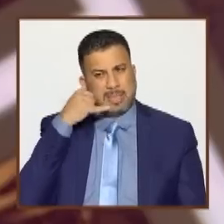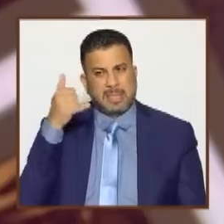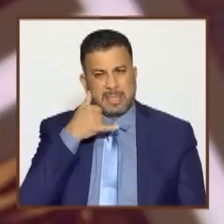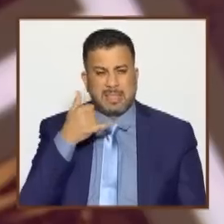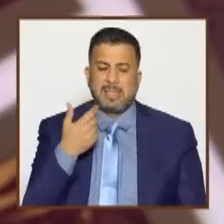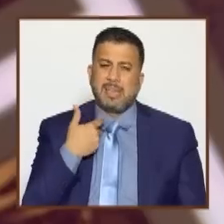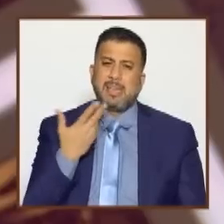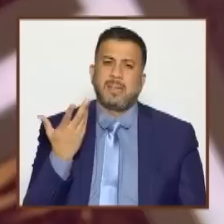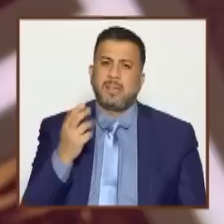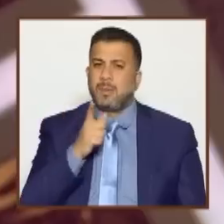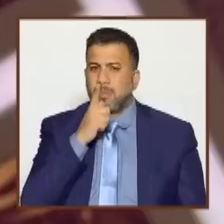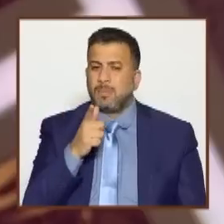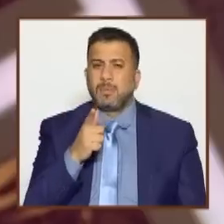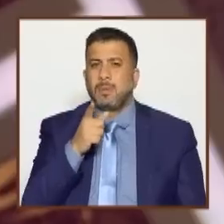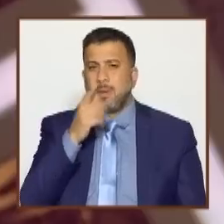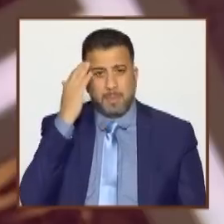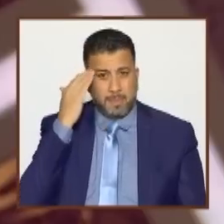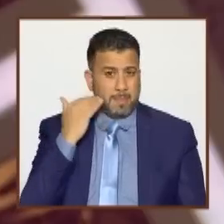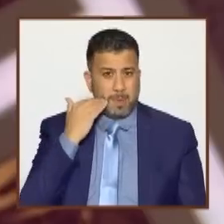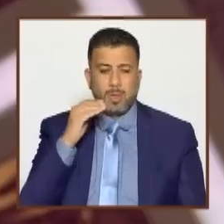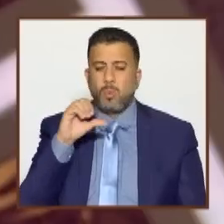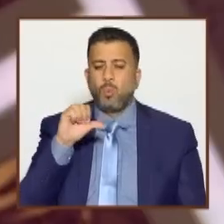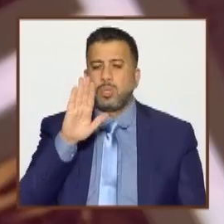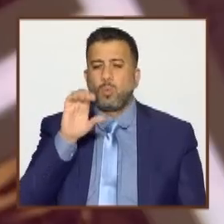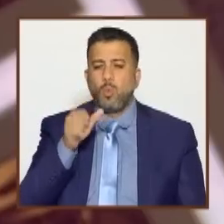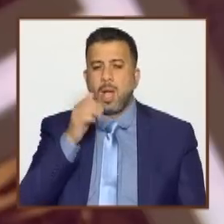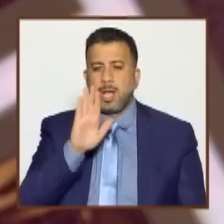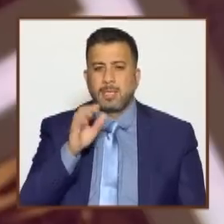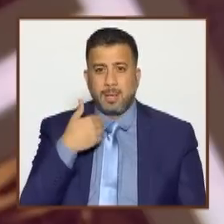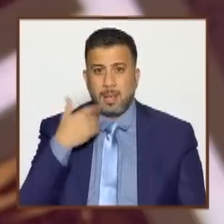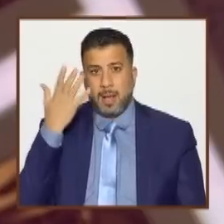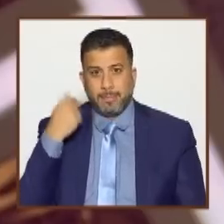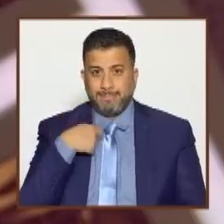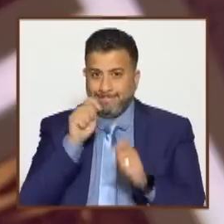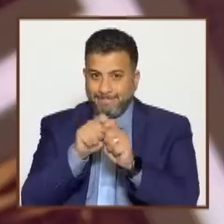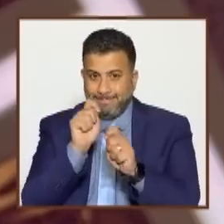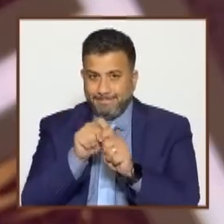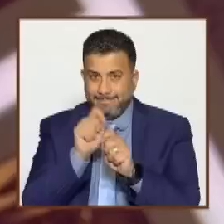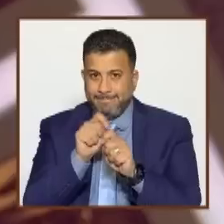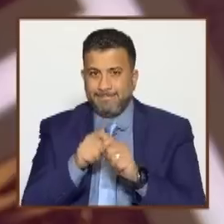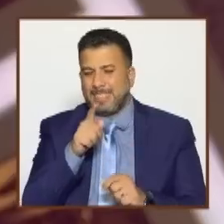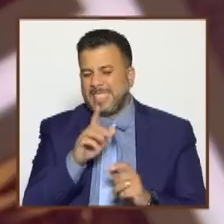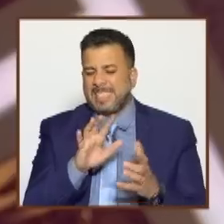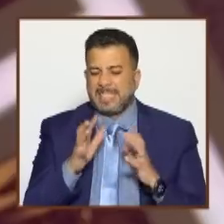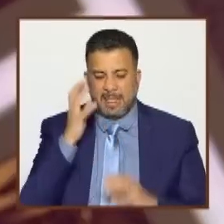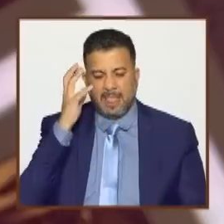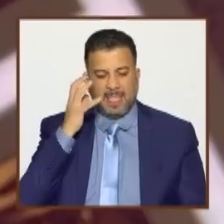لكن عموما واضح بأن عبير تأثرت بالتوجيهات والنصائح لكنها